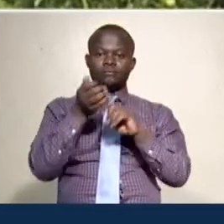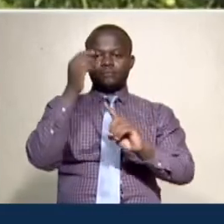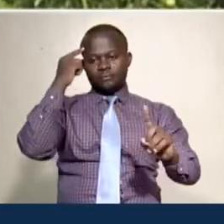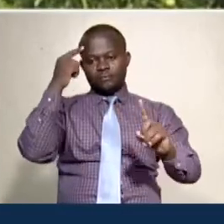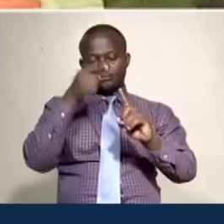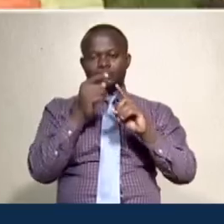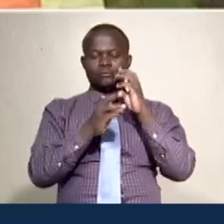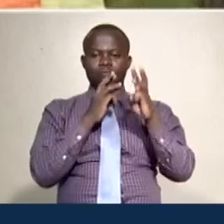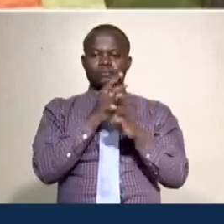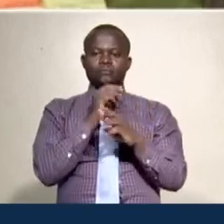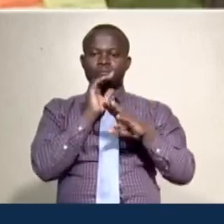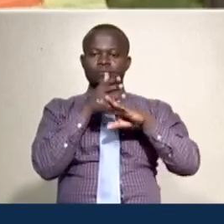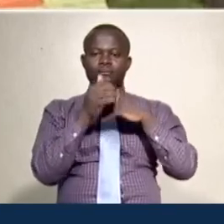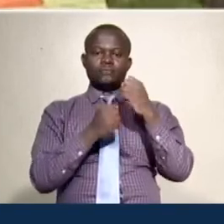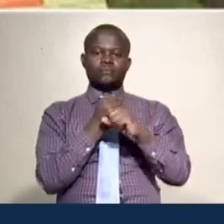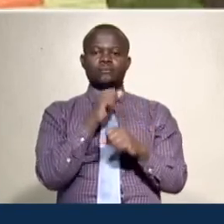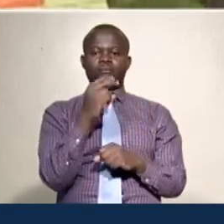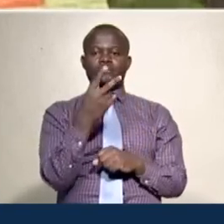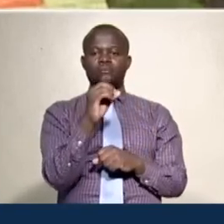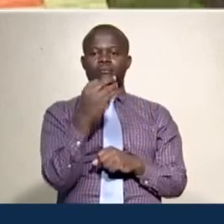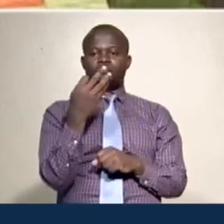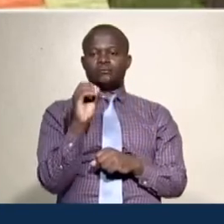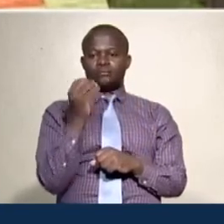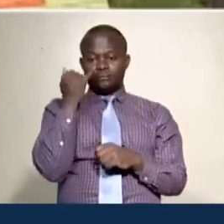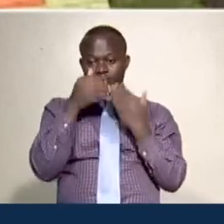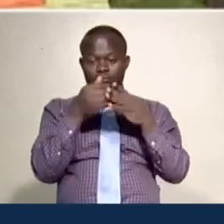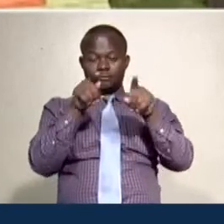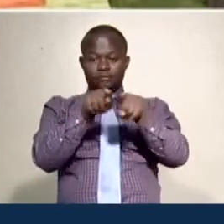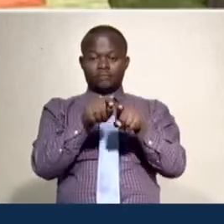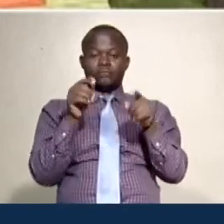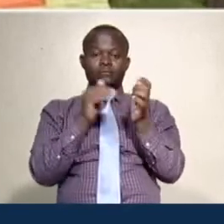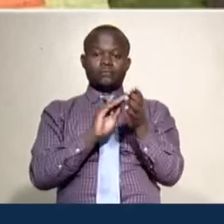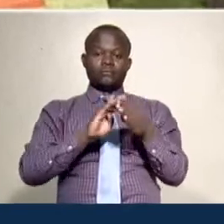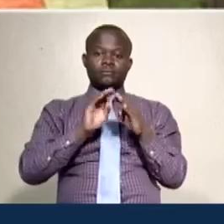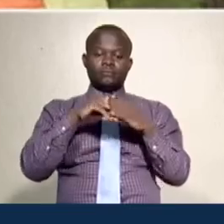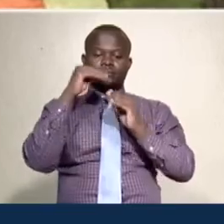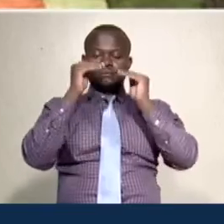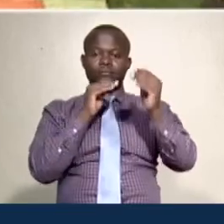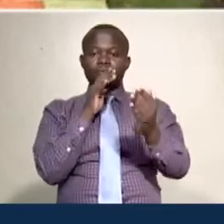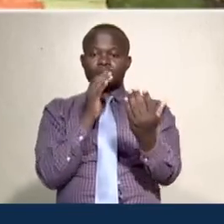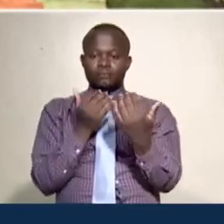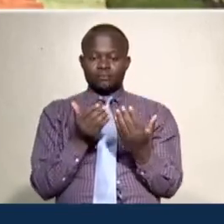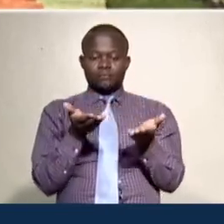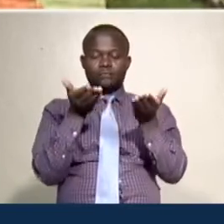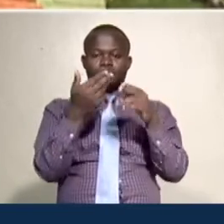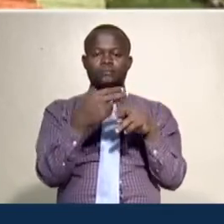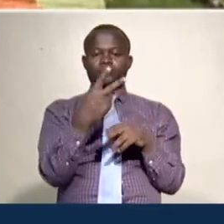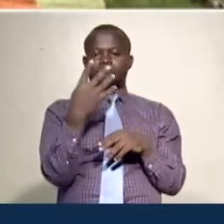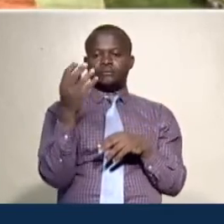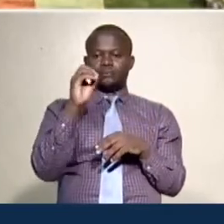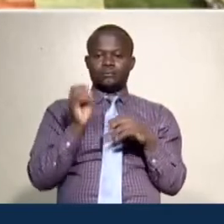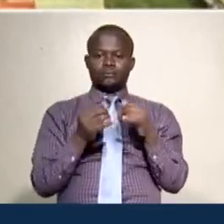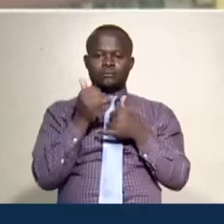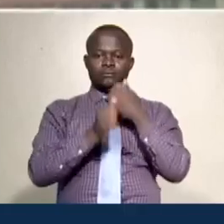yihaye bitarenze mu 2030. Nubwo bimeze bityo ariko ishoramari muri uru rwego ryitezweho kuzamukaho 24% muri uyu